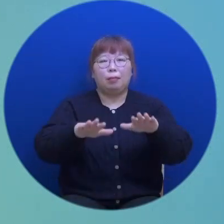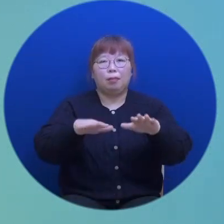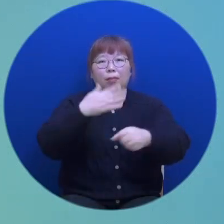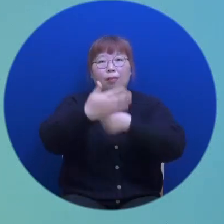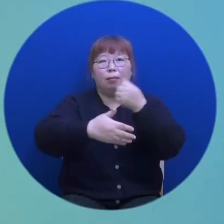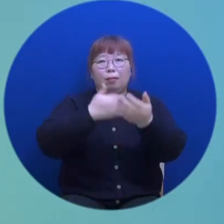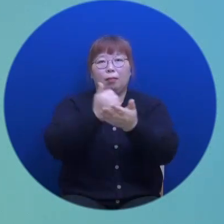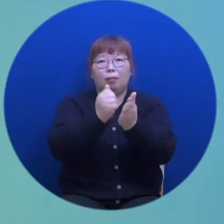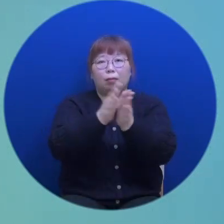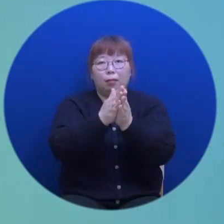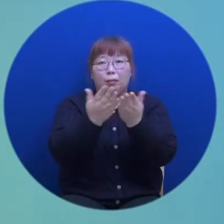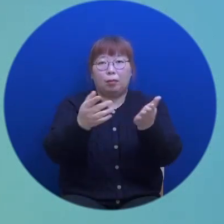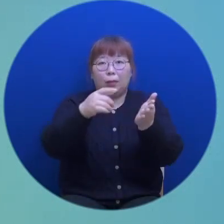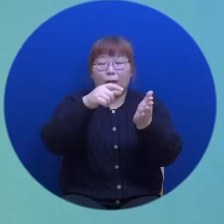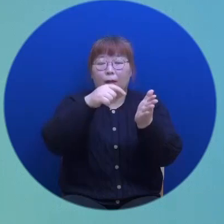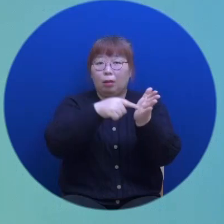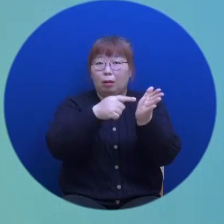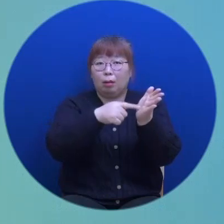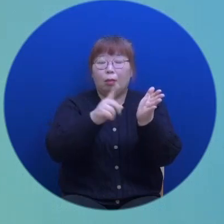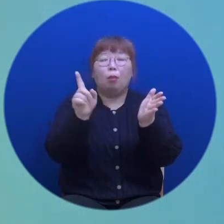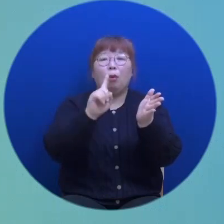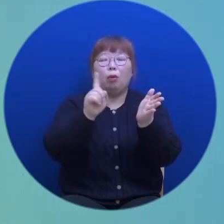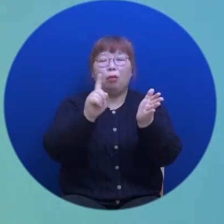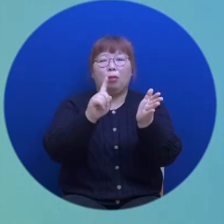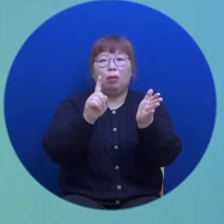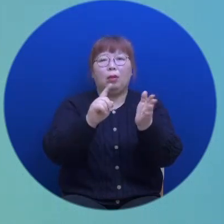나타난 하나님의 마음은 무엇입니까?